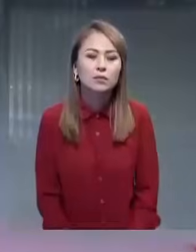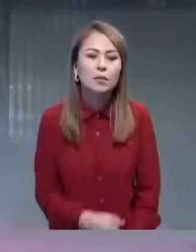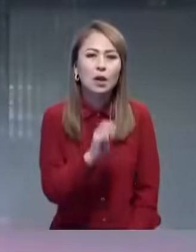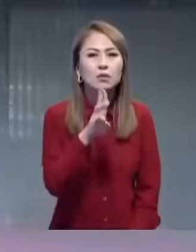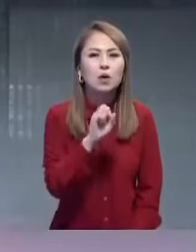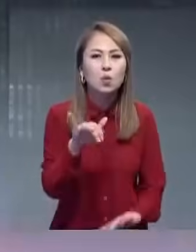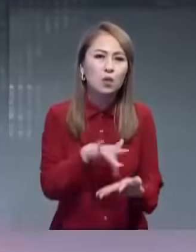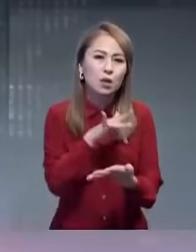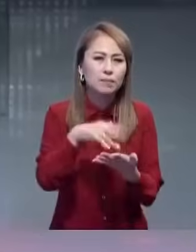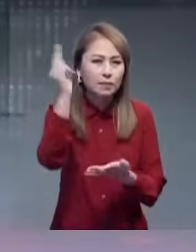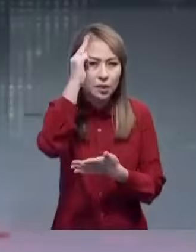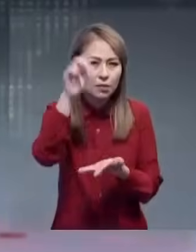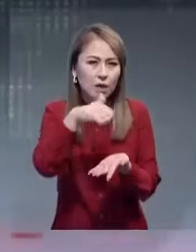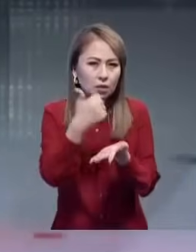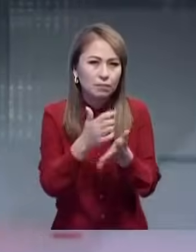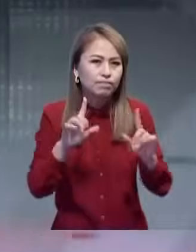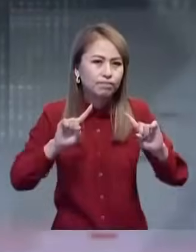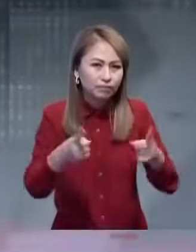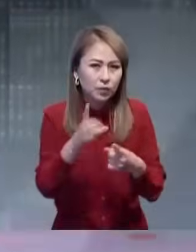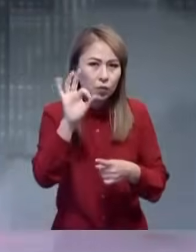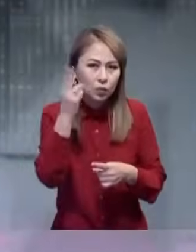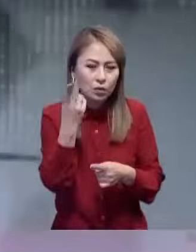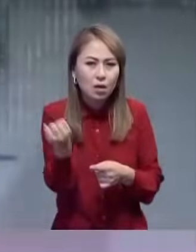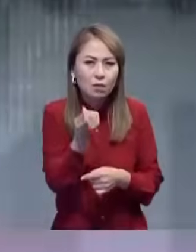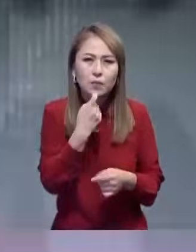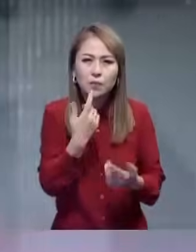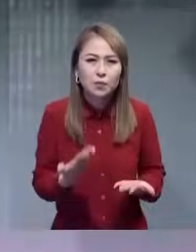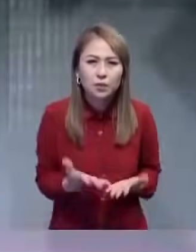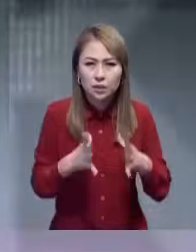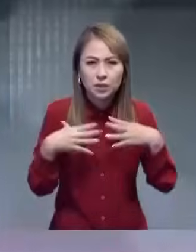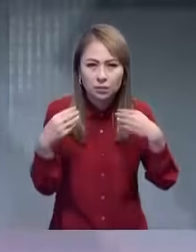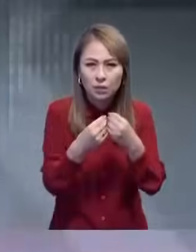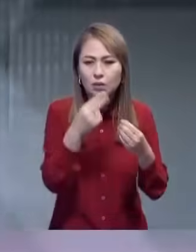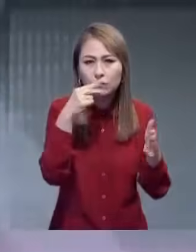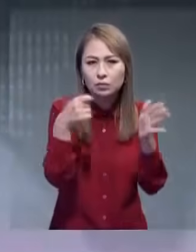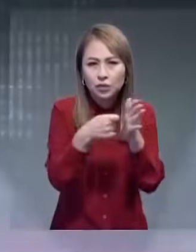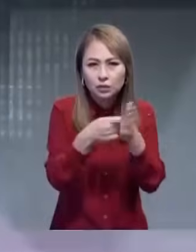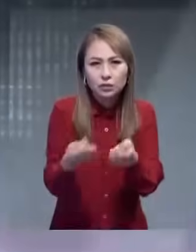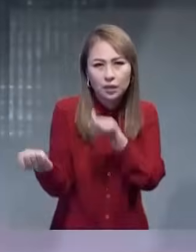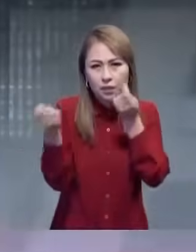Ақтауда қалалық білім бөлімінің басшысы ұсталды. Ол әлеуметтік аз қамтылған отбасы балаларына